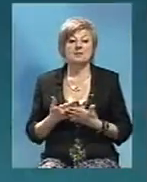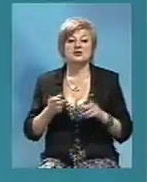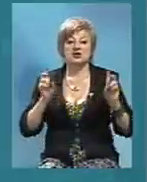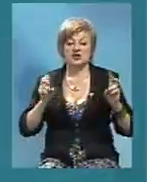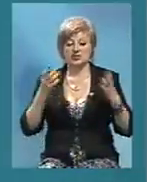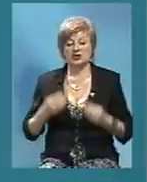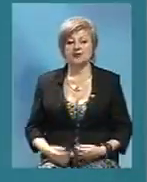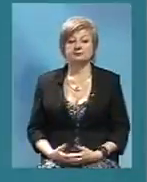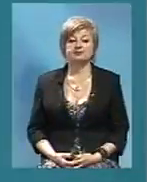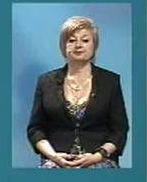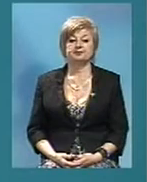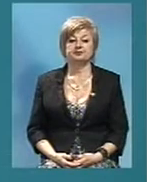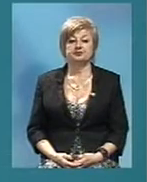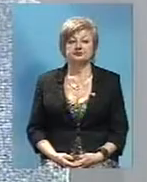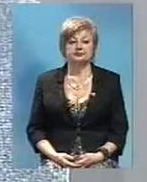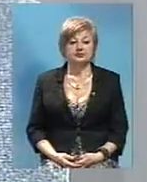дня.